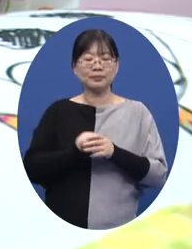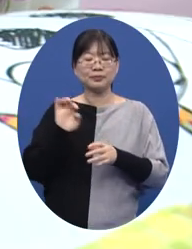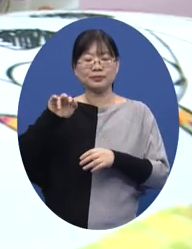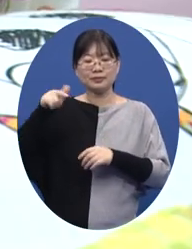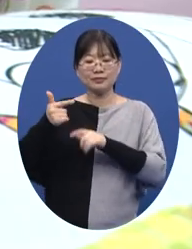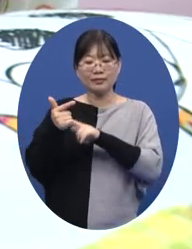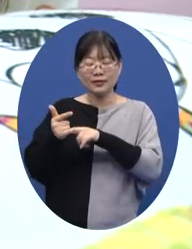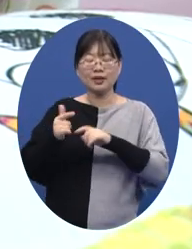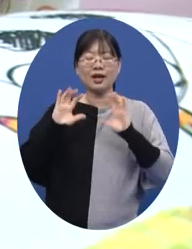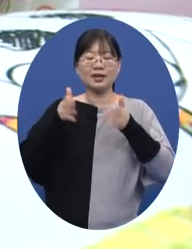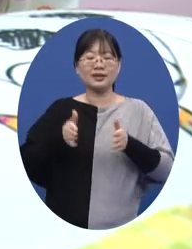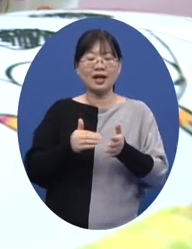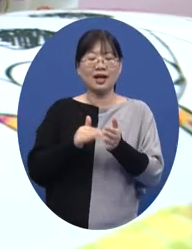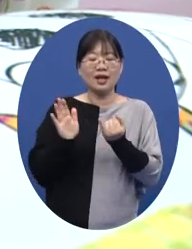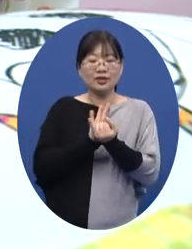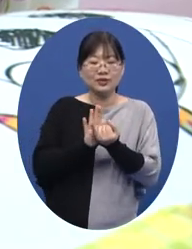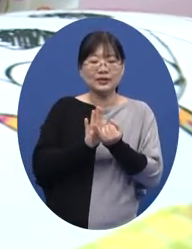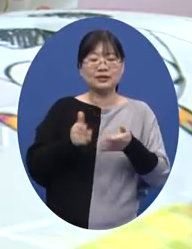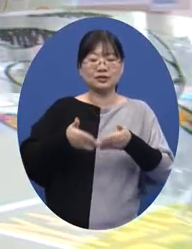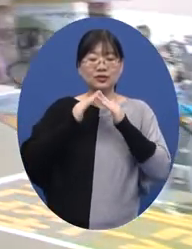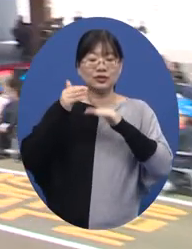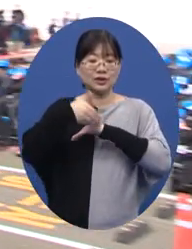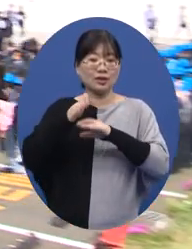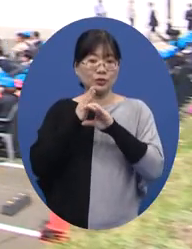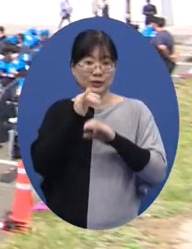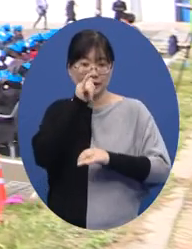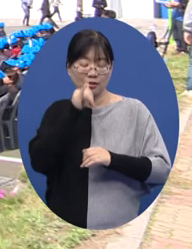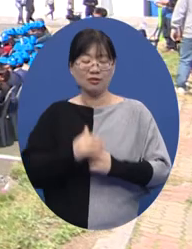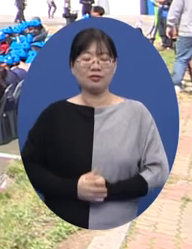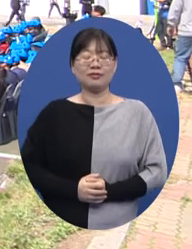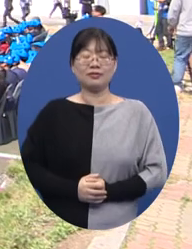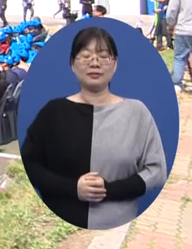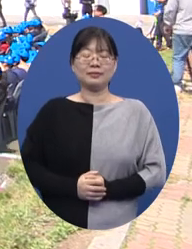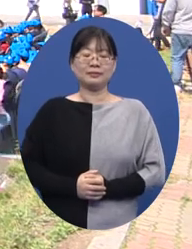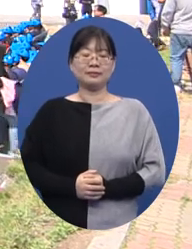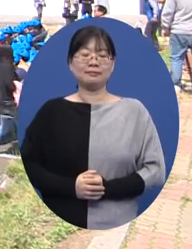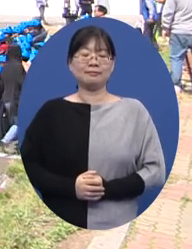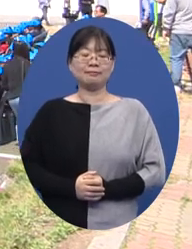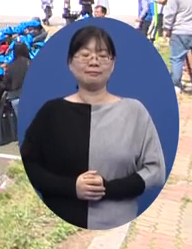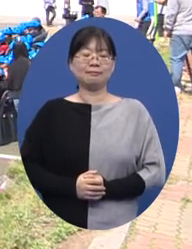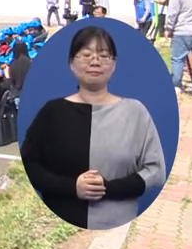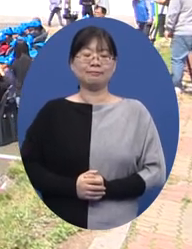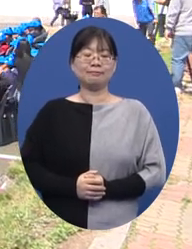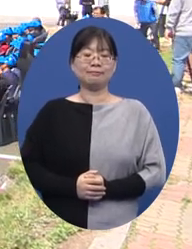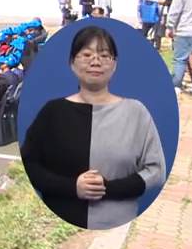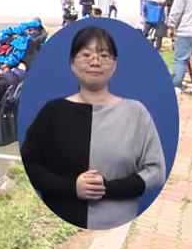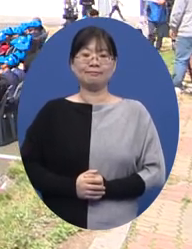포천의 공공산후조리원이 문을 열 예정입니다. 경기 CCTV 최창순입니다.